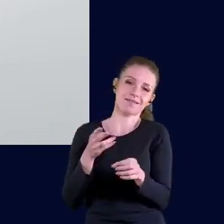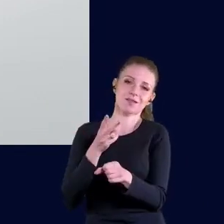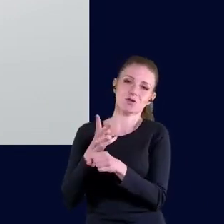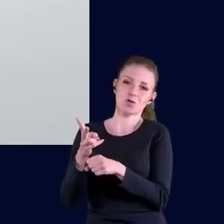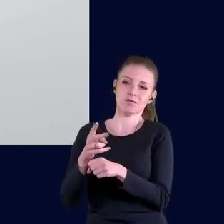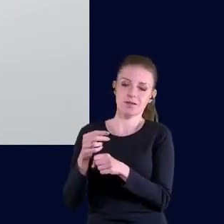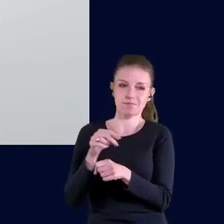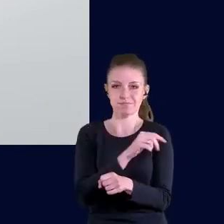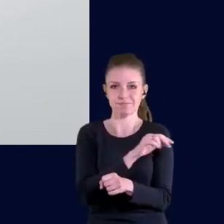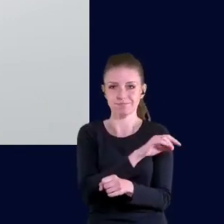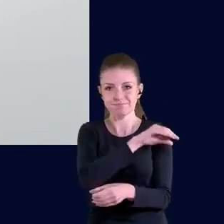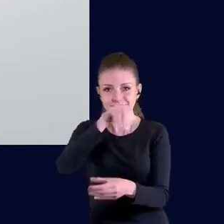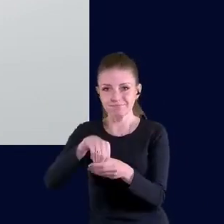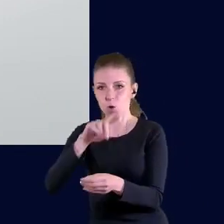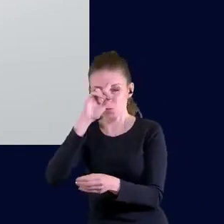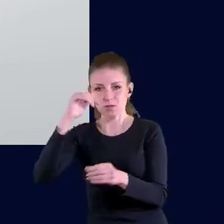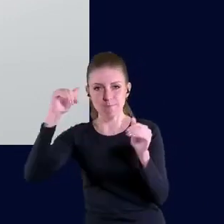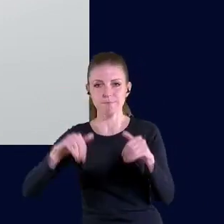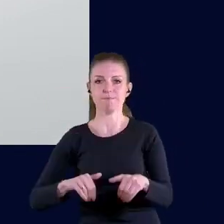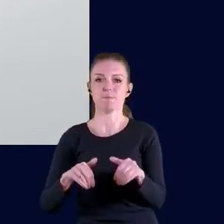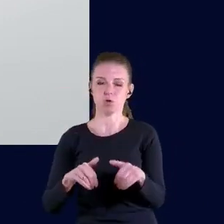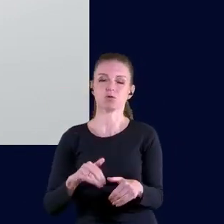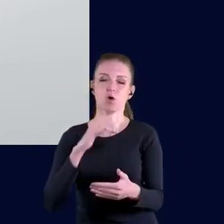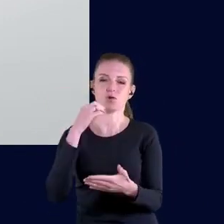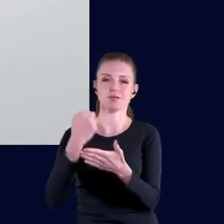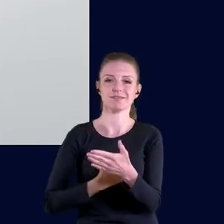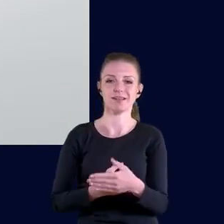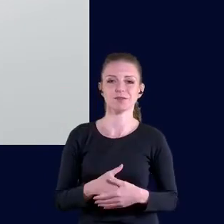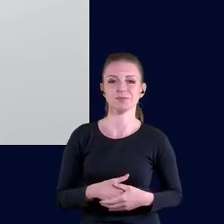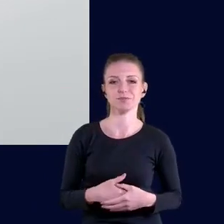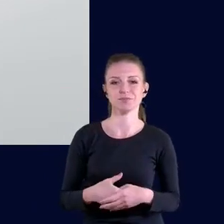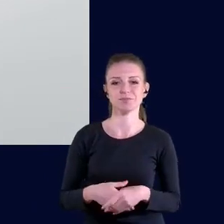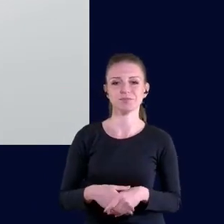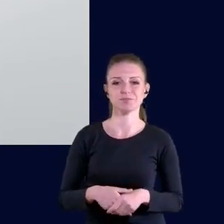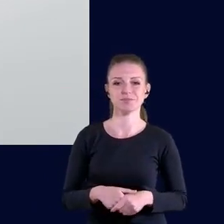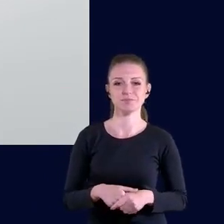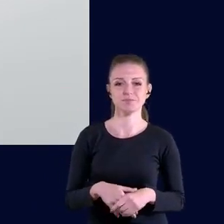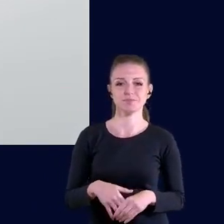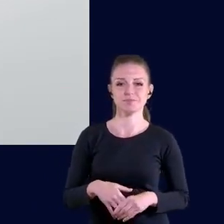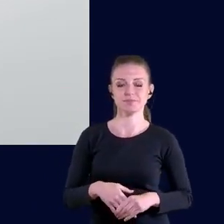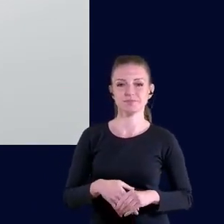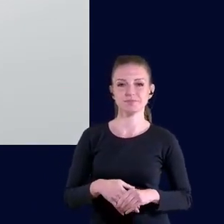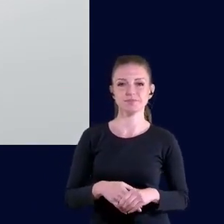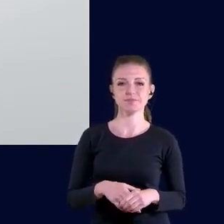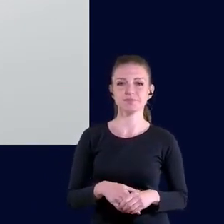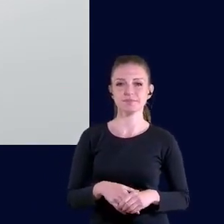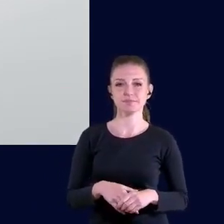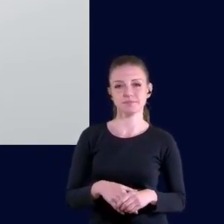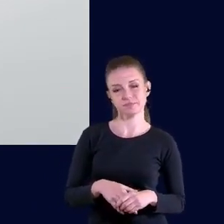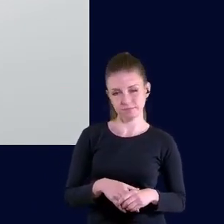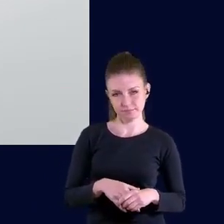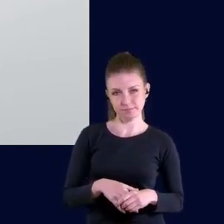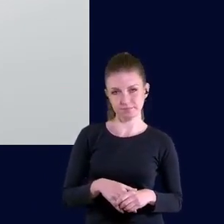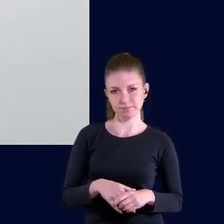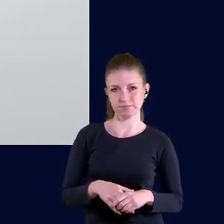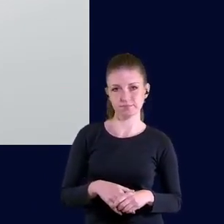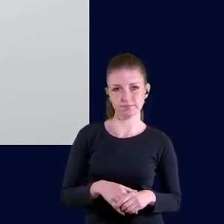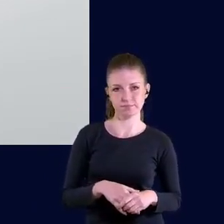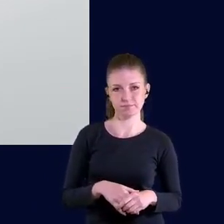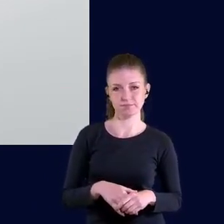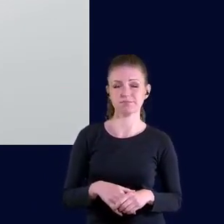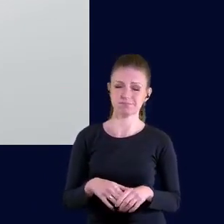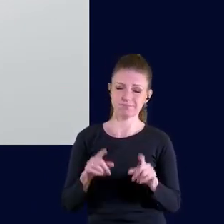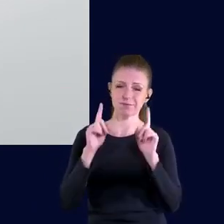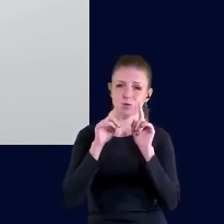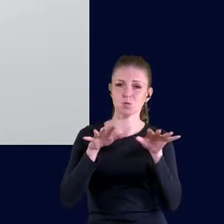jeżeli z o.o samo Prowadzenie szkoleń kwestia na jaką jest zwraca uwagę na też oczywiście duża ilość